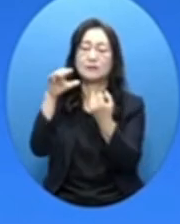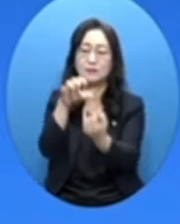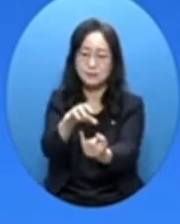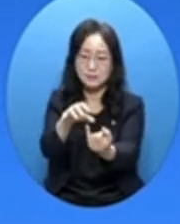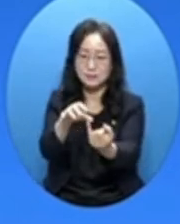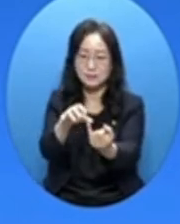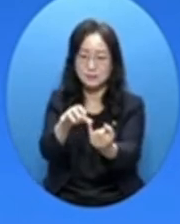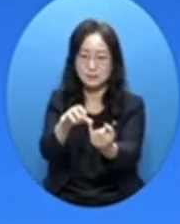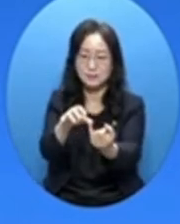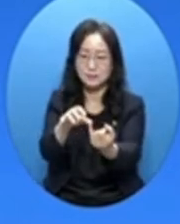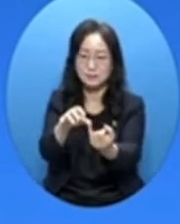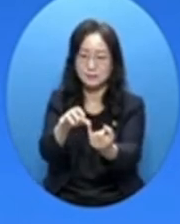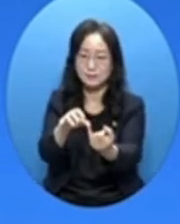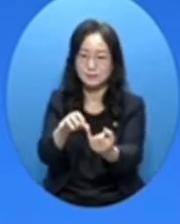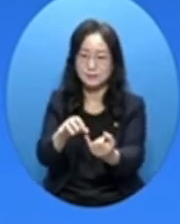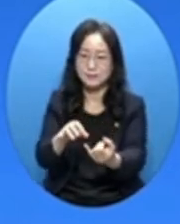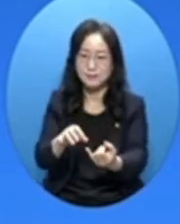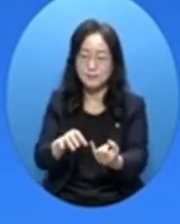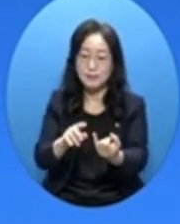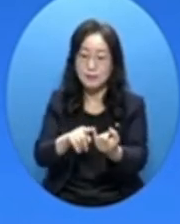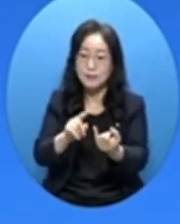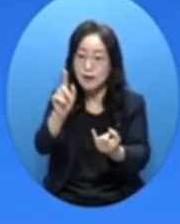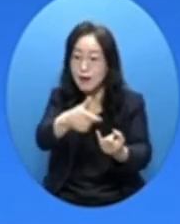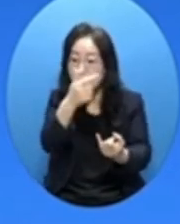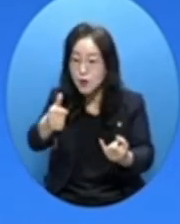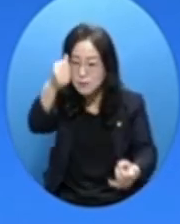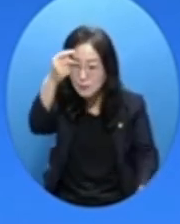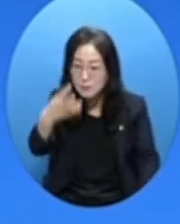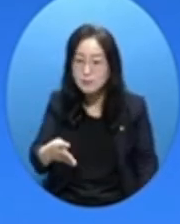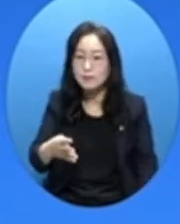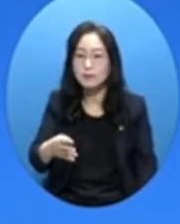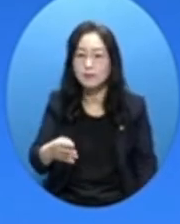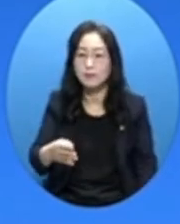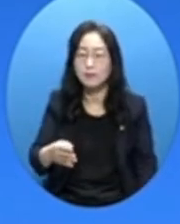가둬놓았습니다. 하루도 몇 번씩